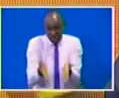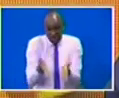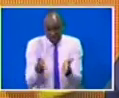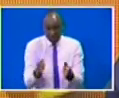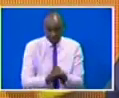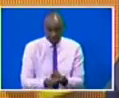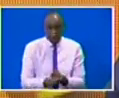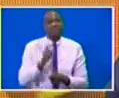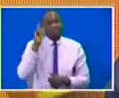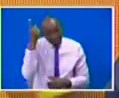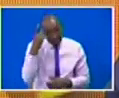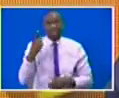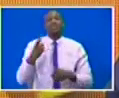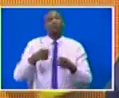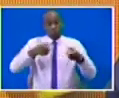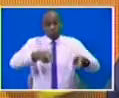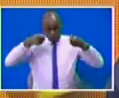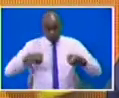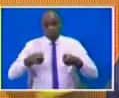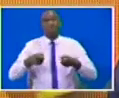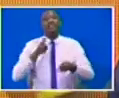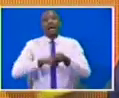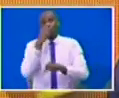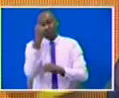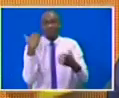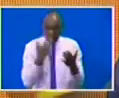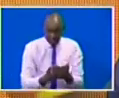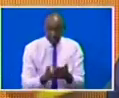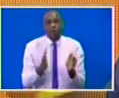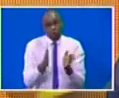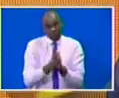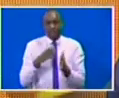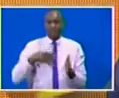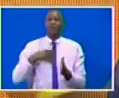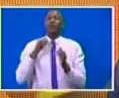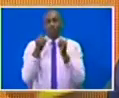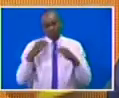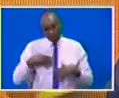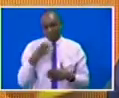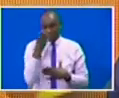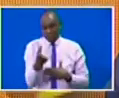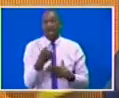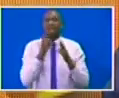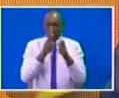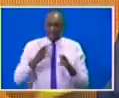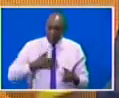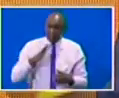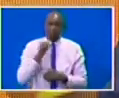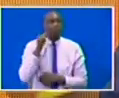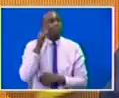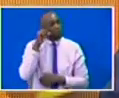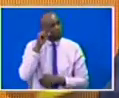lakini ile ya kwanza iliwasili mwendo wa saa 11 na abiria wengine wakiwemo wanahabari. Francis Mtalaki anaarifu kutoka